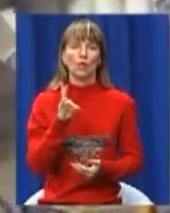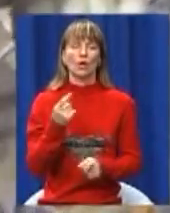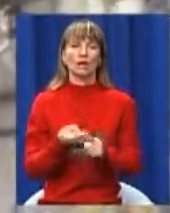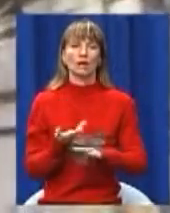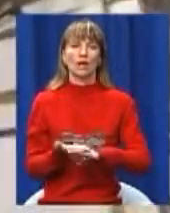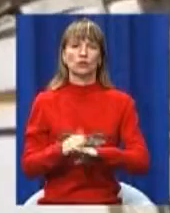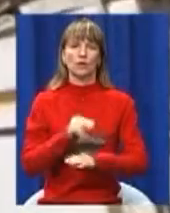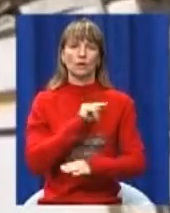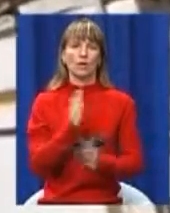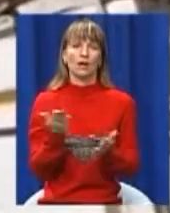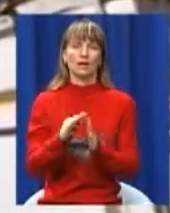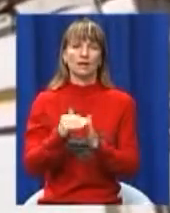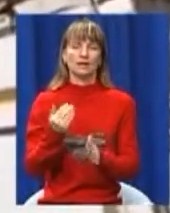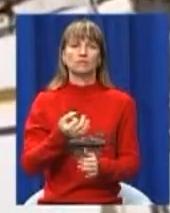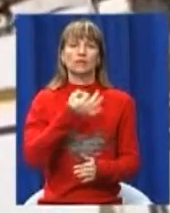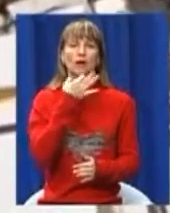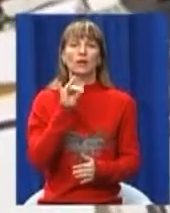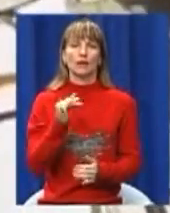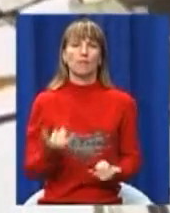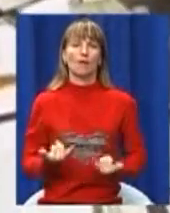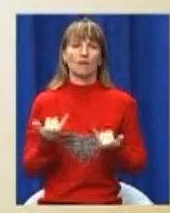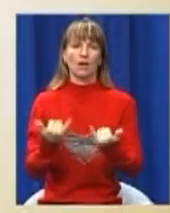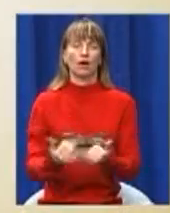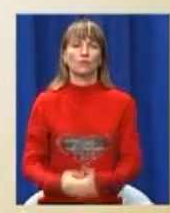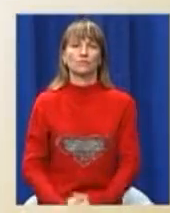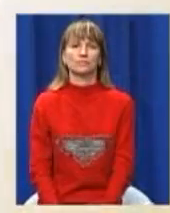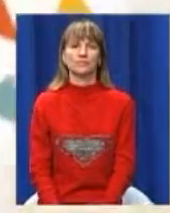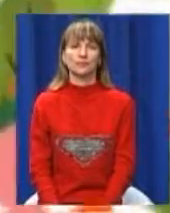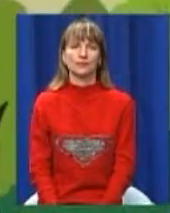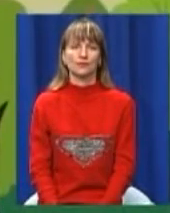важка праця, яка викликає захоплення і повагу.